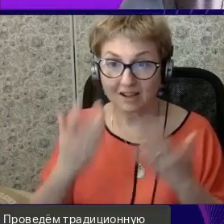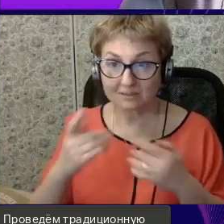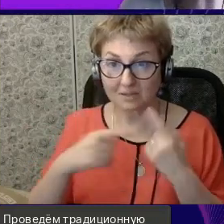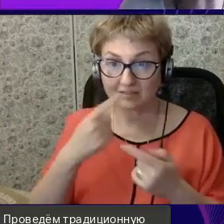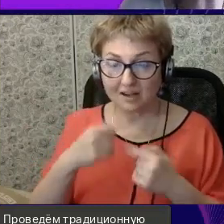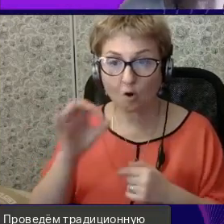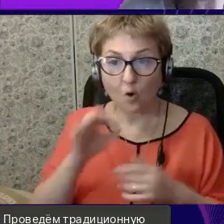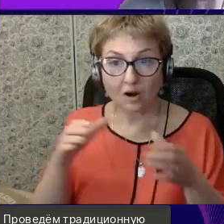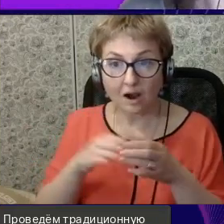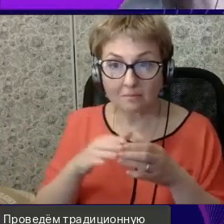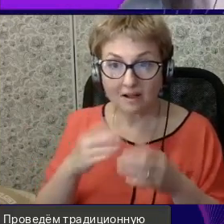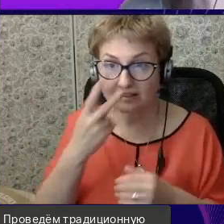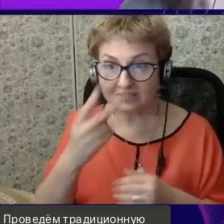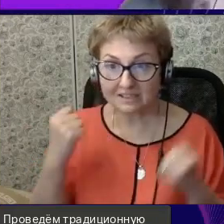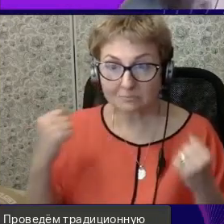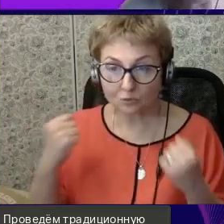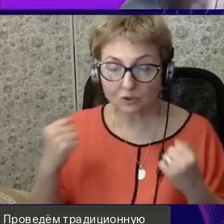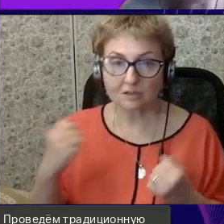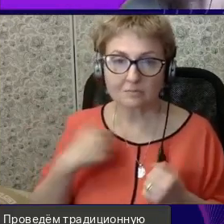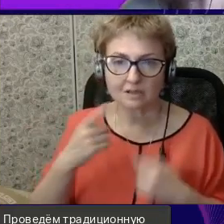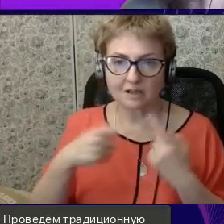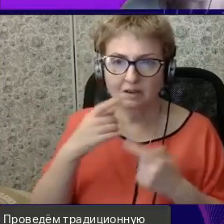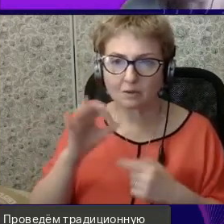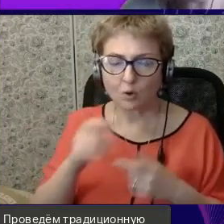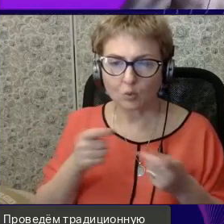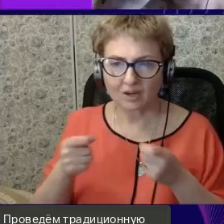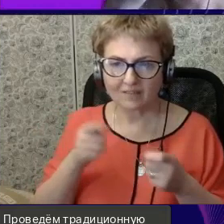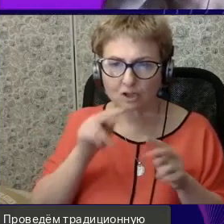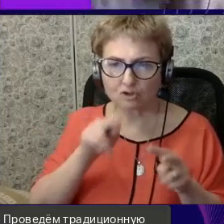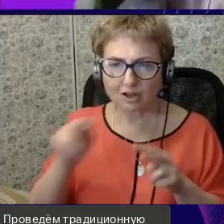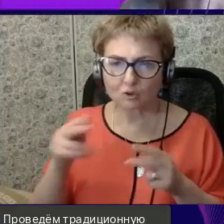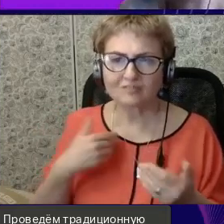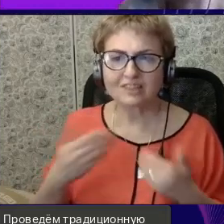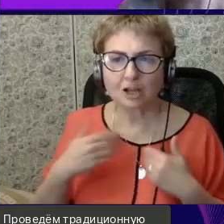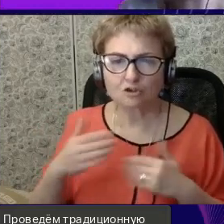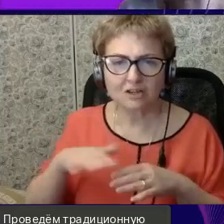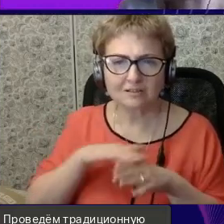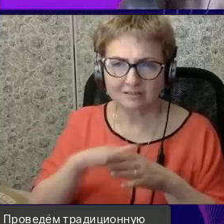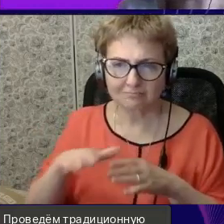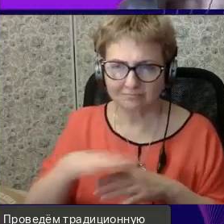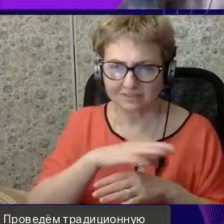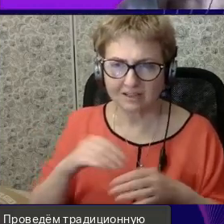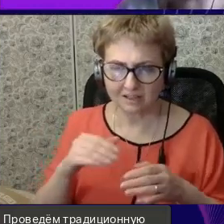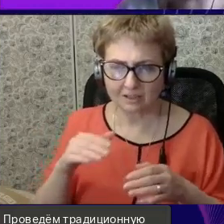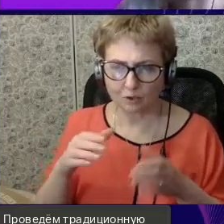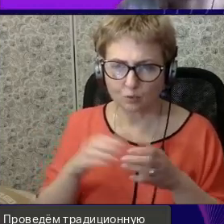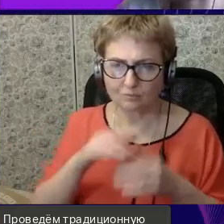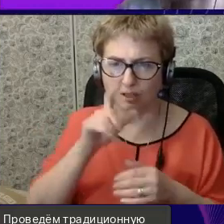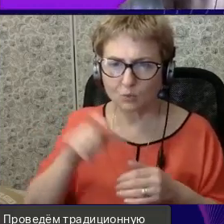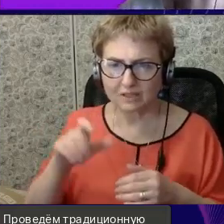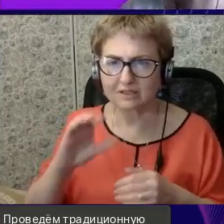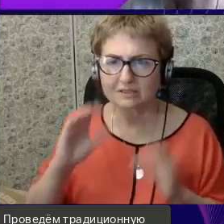свое право на руководящий контроль только одному человеку. А если мы говорим о командных видах спорта, то мы говорим о